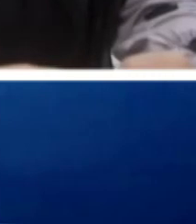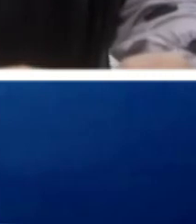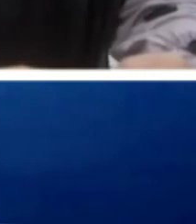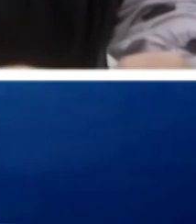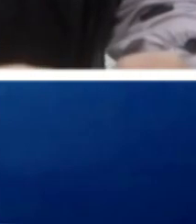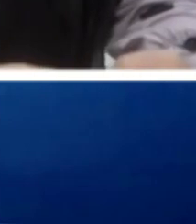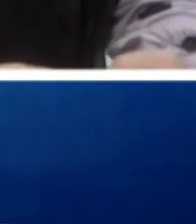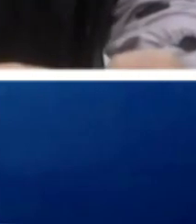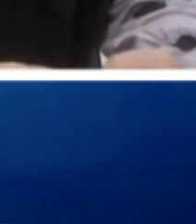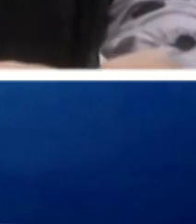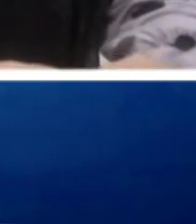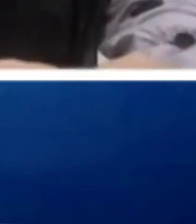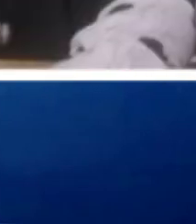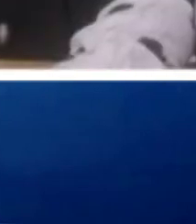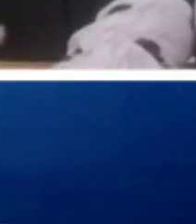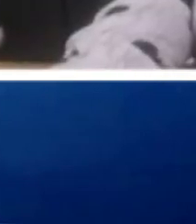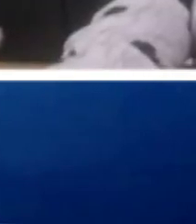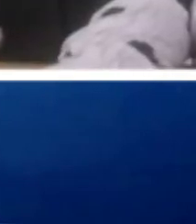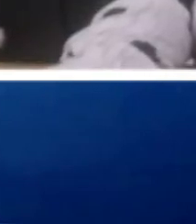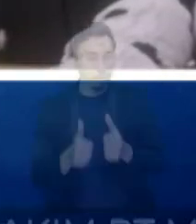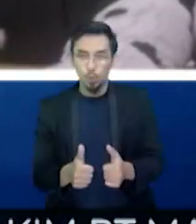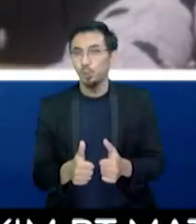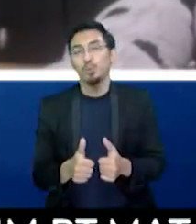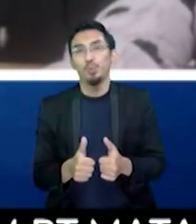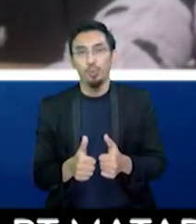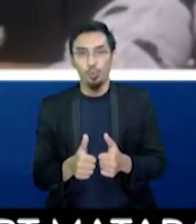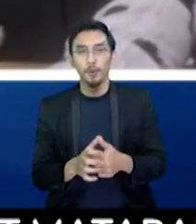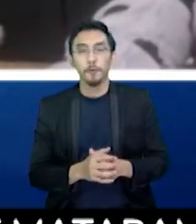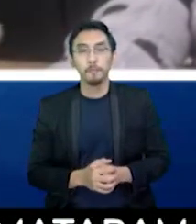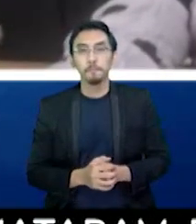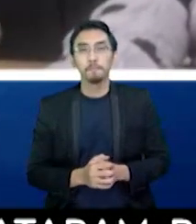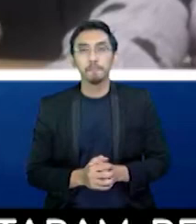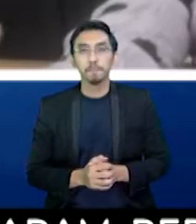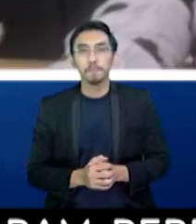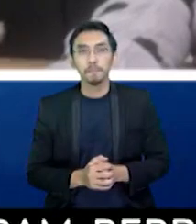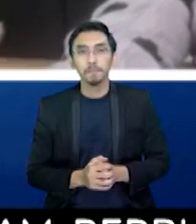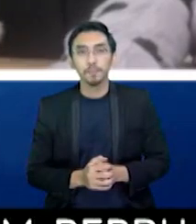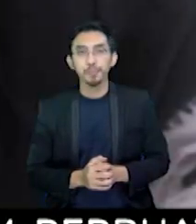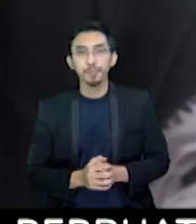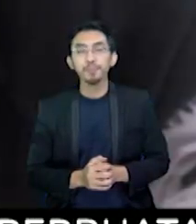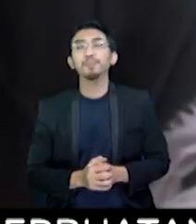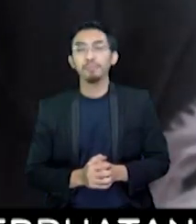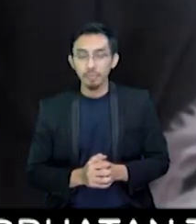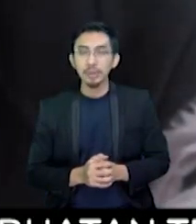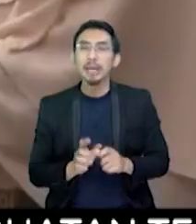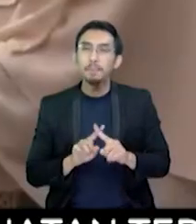fasilitasnya terpenuhi dan terjamin. Kalau sukanya di sini tuh jauh dari keluarga,